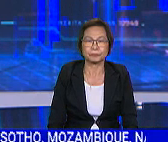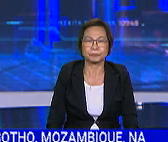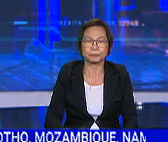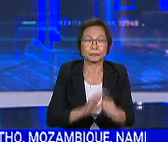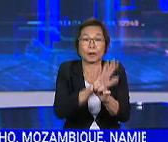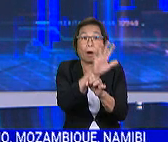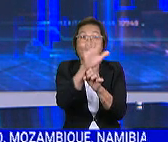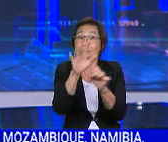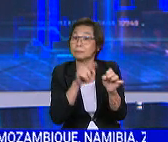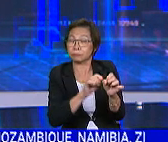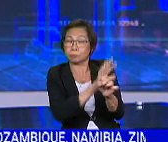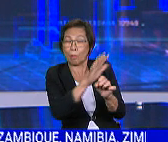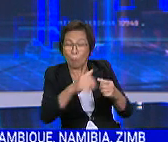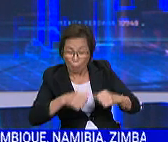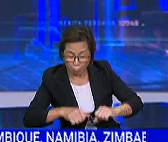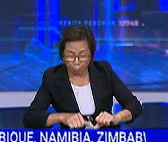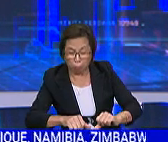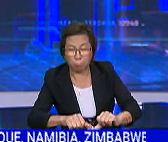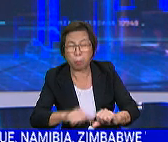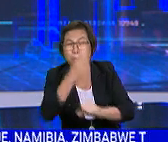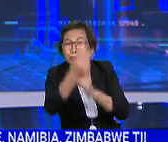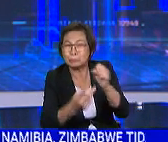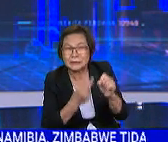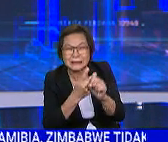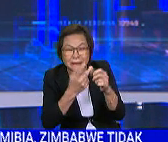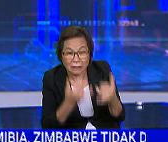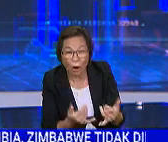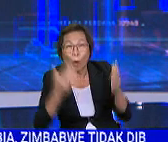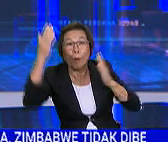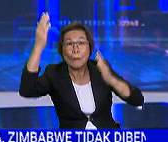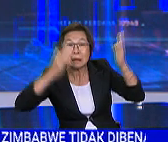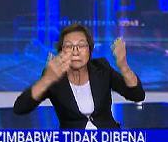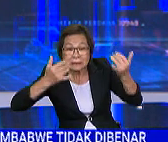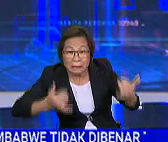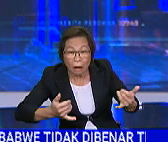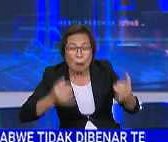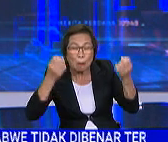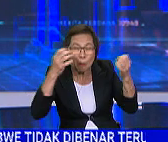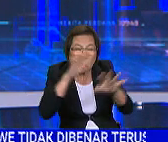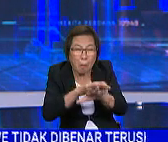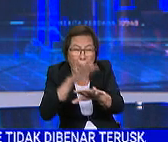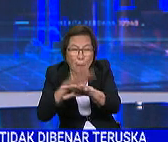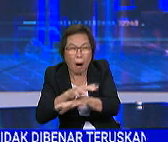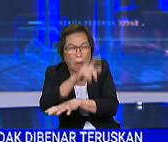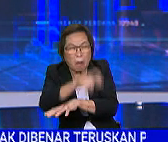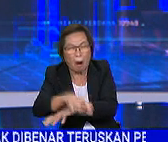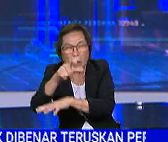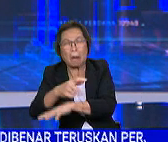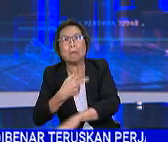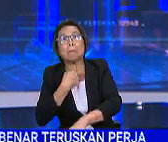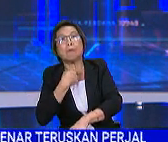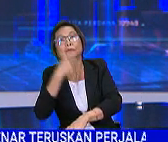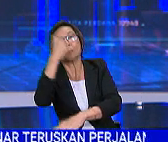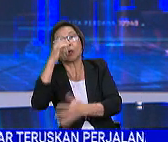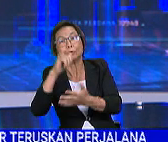Pandemik COVID-19 yang berlarutan hampir 2 tahun di negara ini menyebabkan ramai individu terkesan.